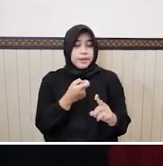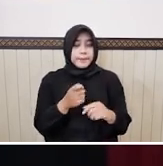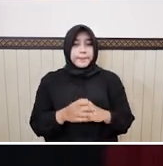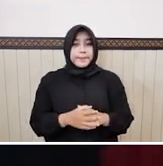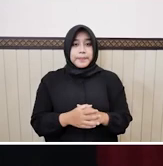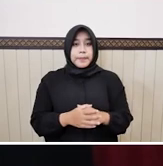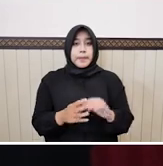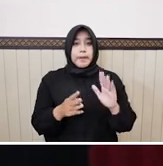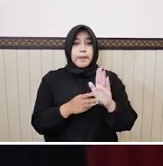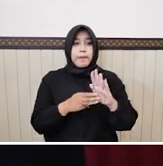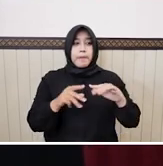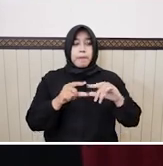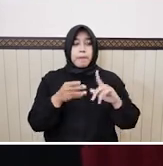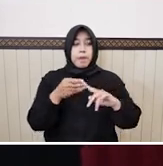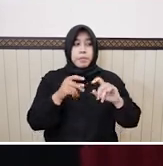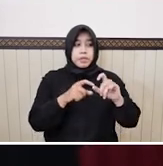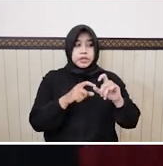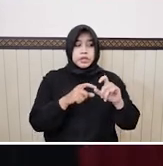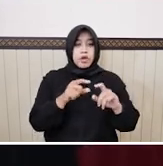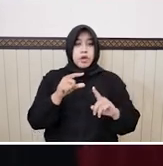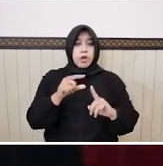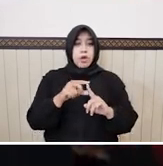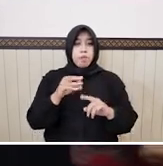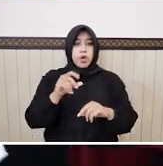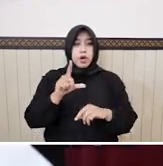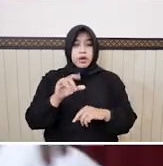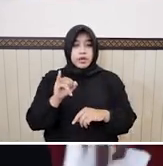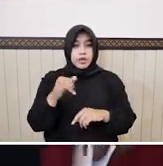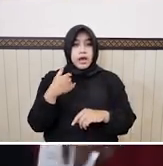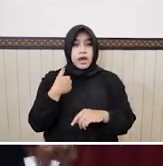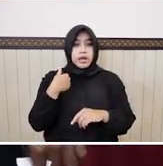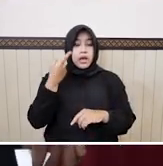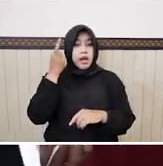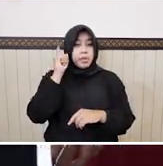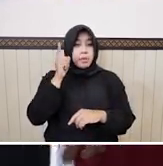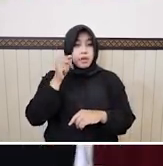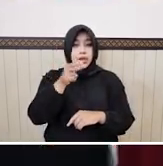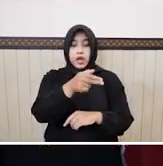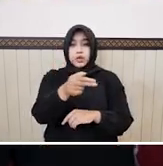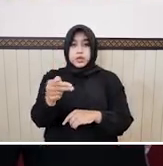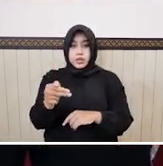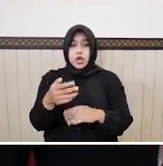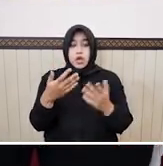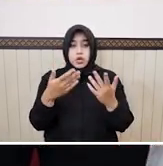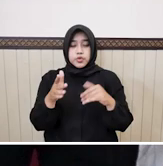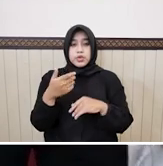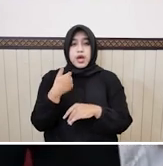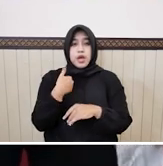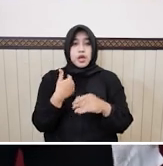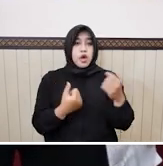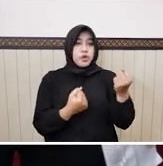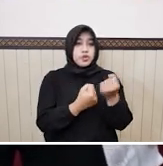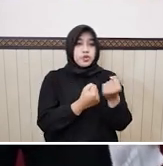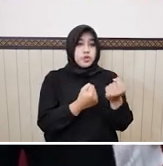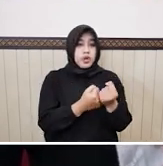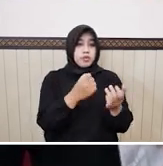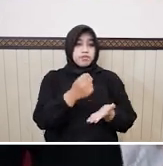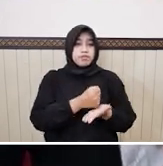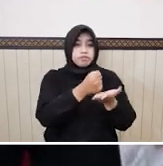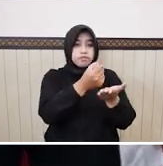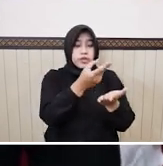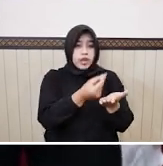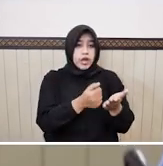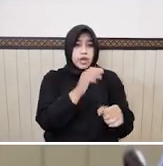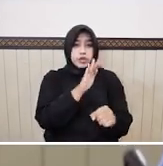Mabes Polri katakan begitu sudah ada atau dari pemerintah Indonesia sudah ada dukungan dana yang cukup